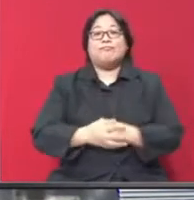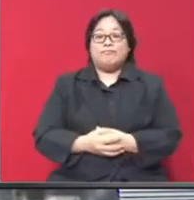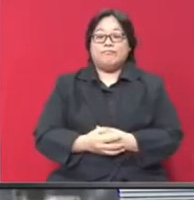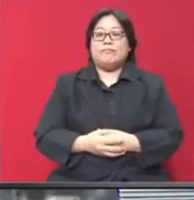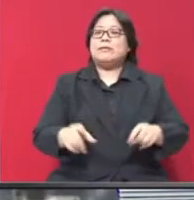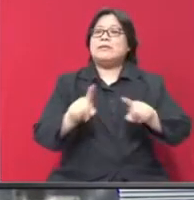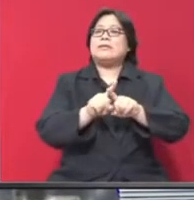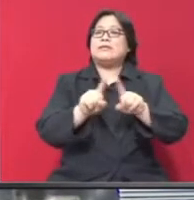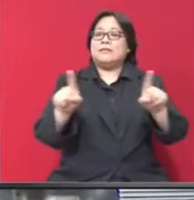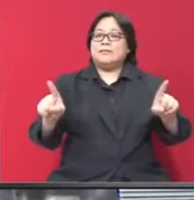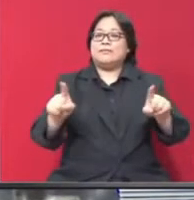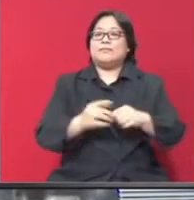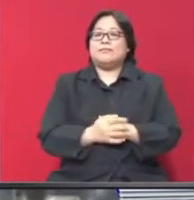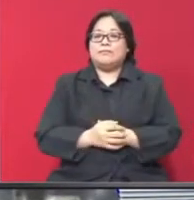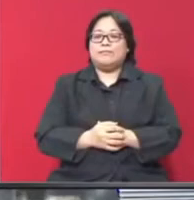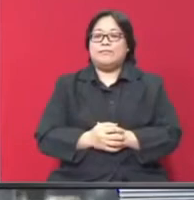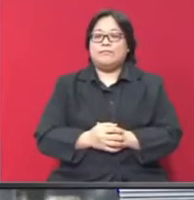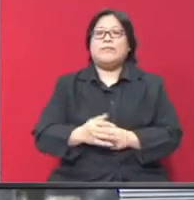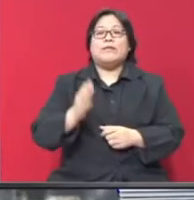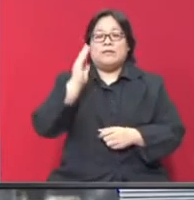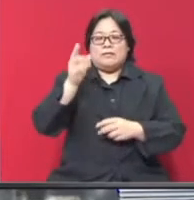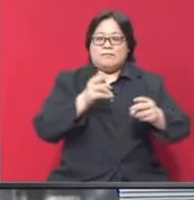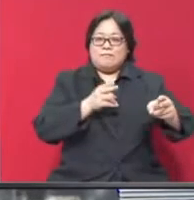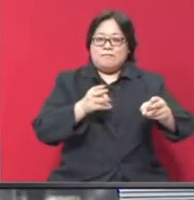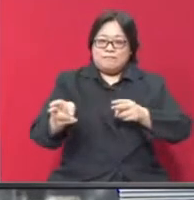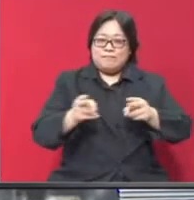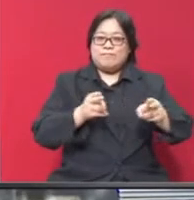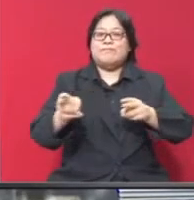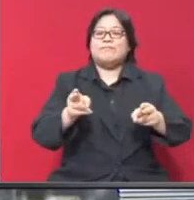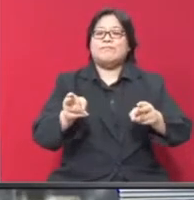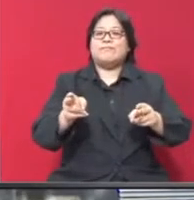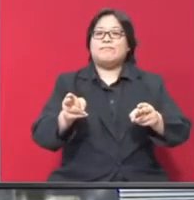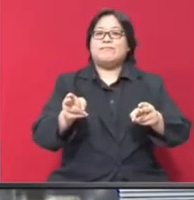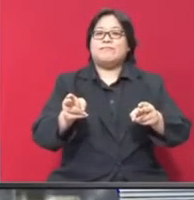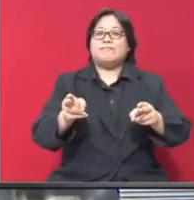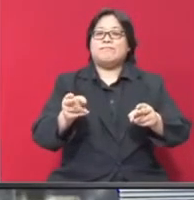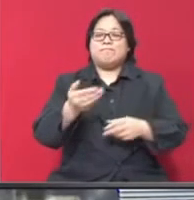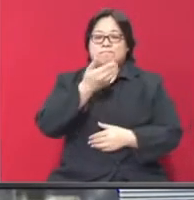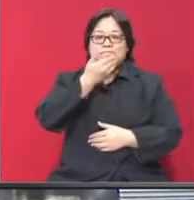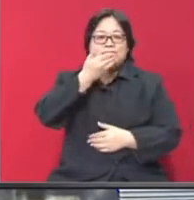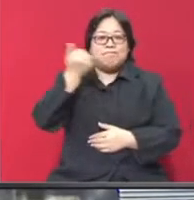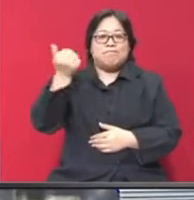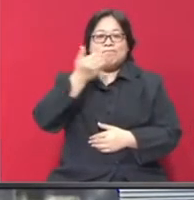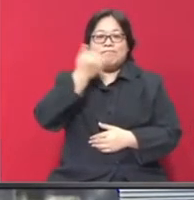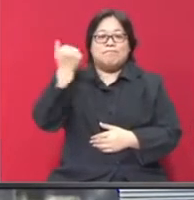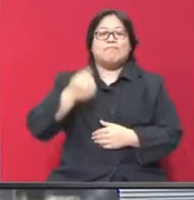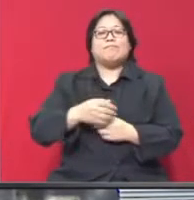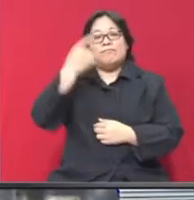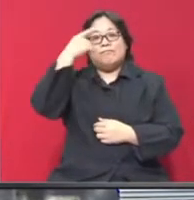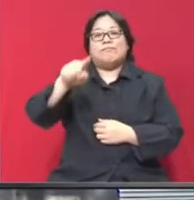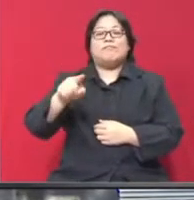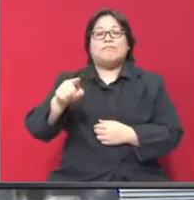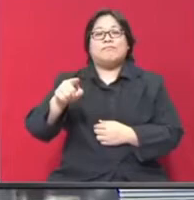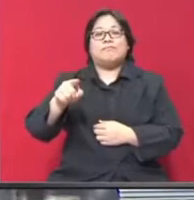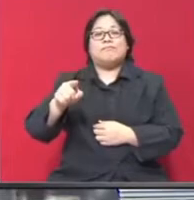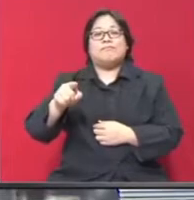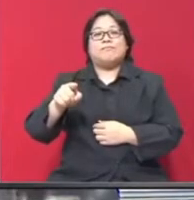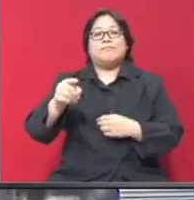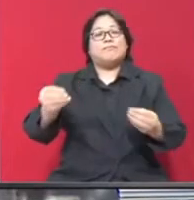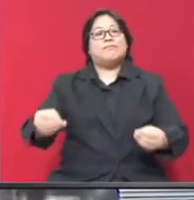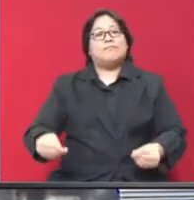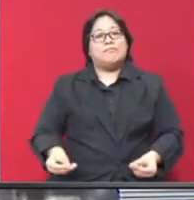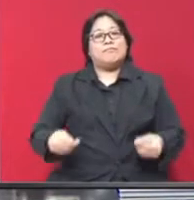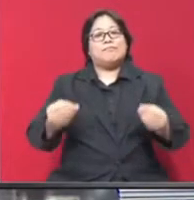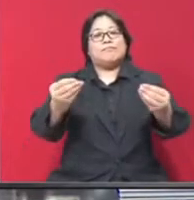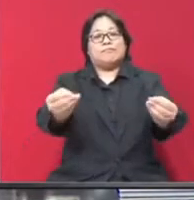walau Bagaimanapun kita akan berusaha dengan seprai mungkin untuk memberi membentuk